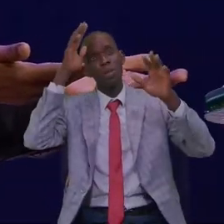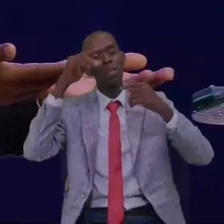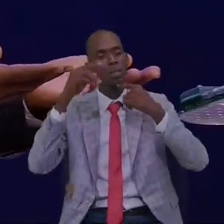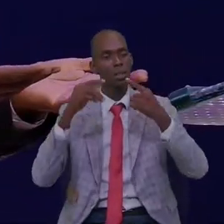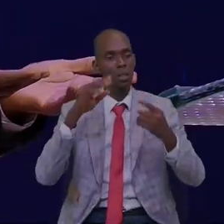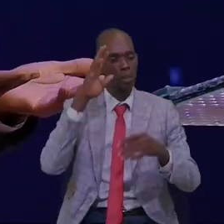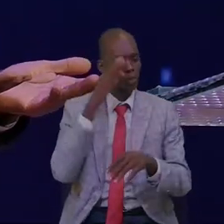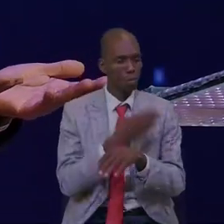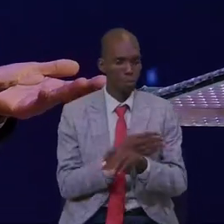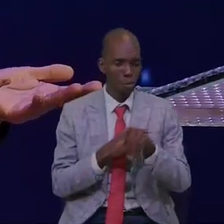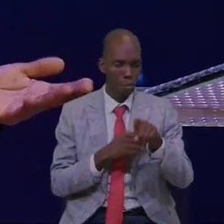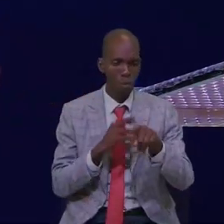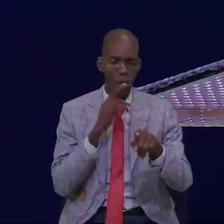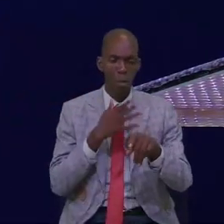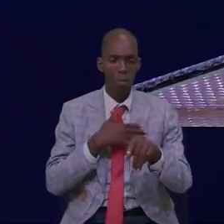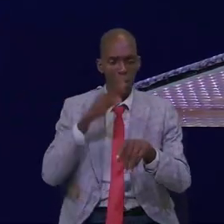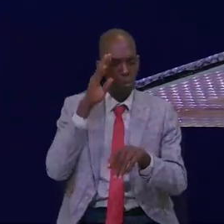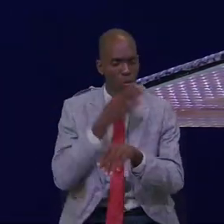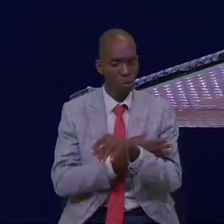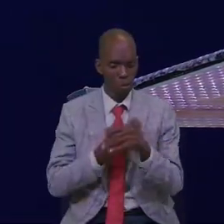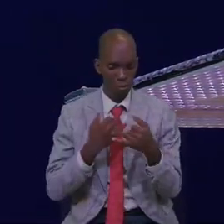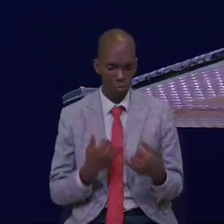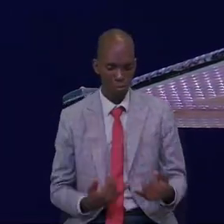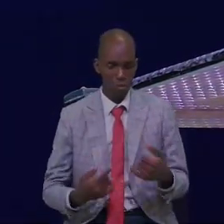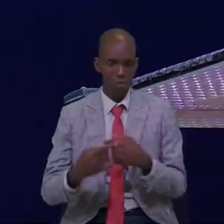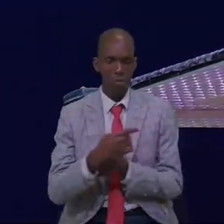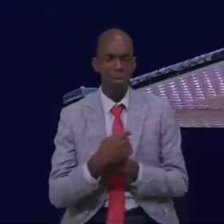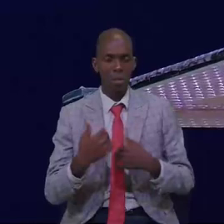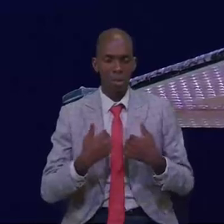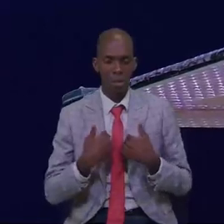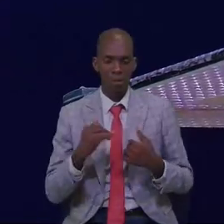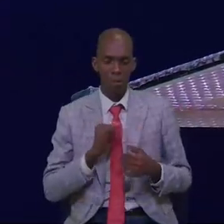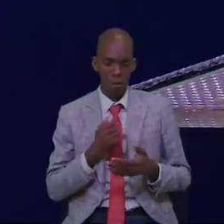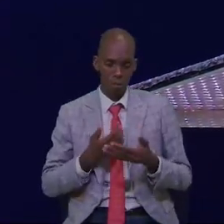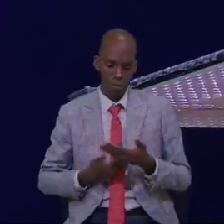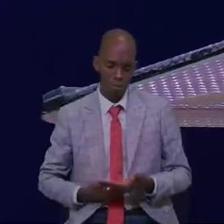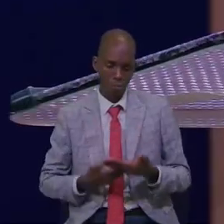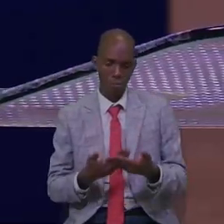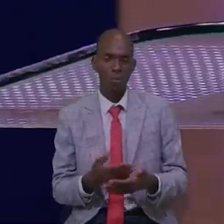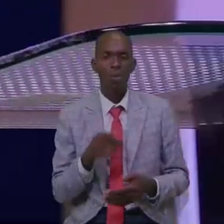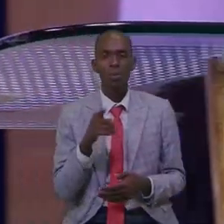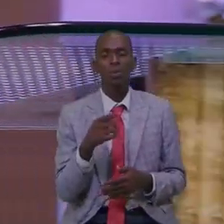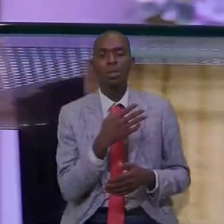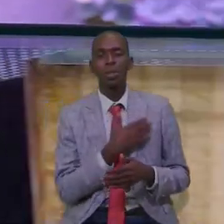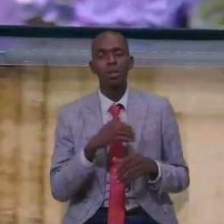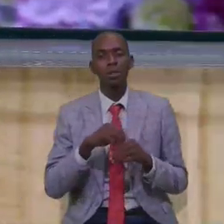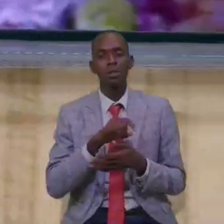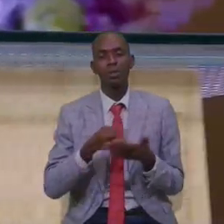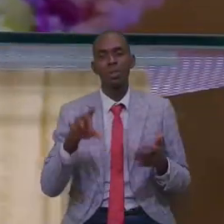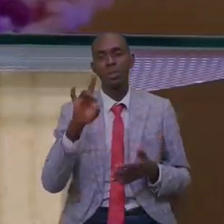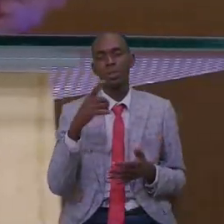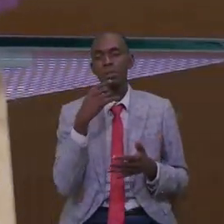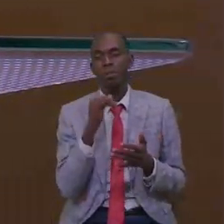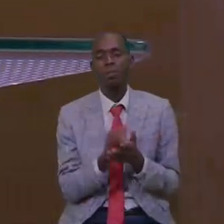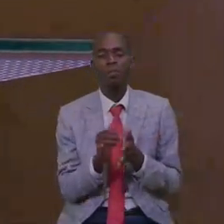Fils, je t'ai engendré aujourd'hui. Le verset 8 nous dit,